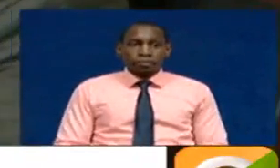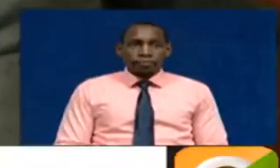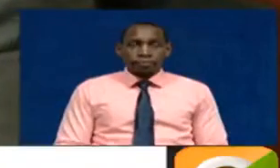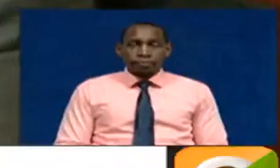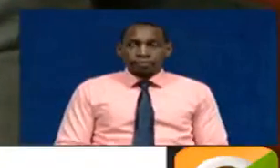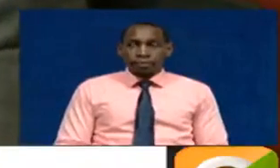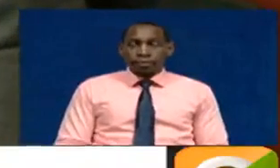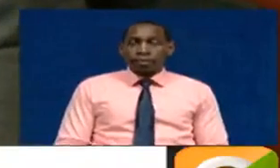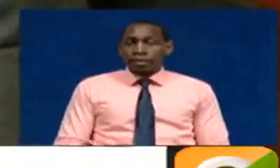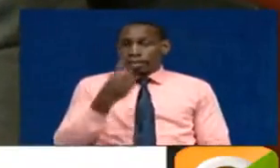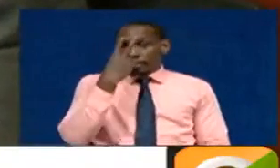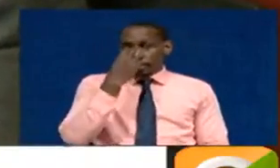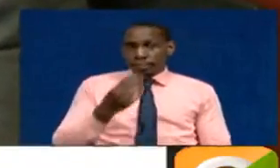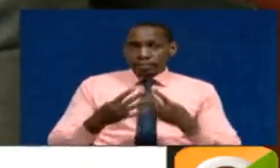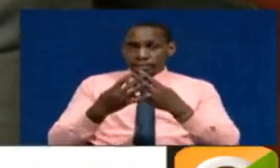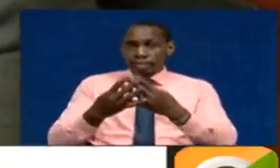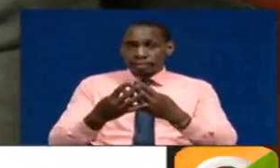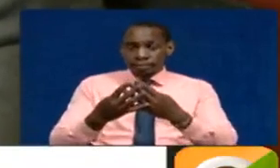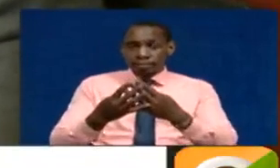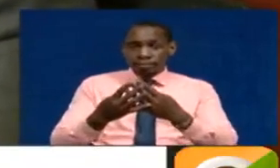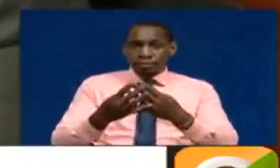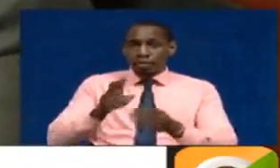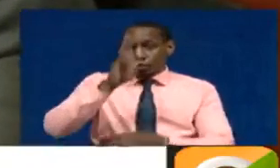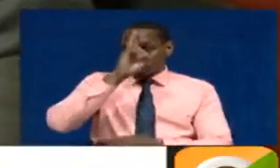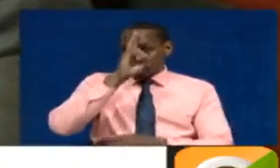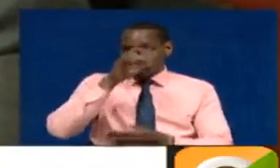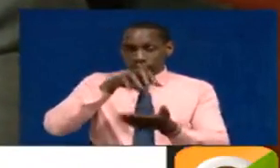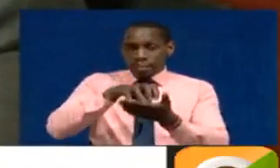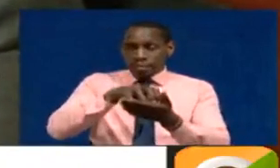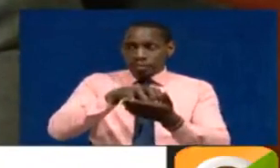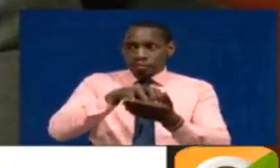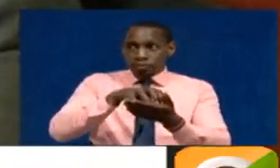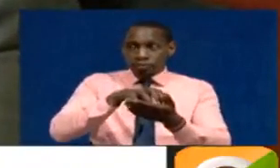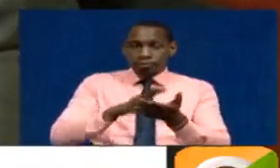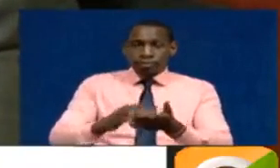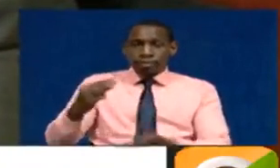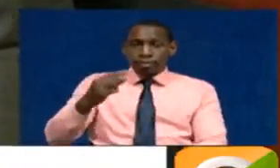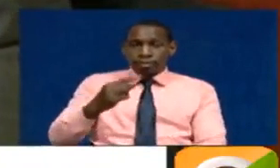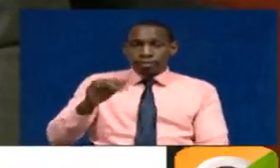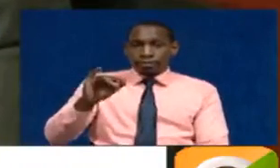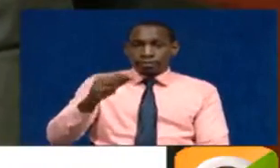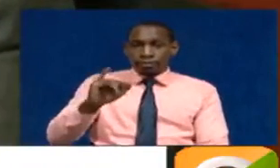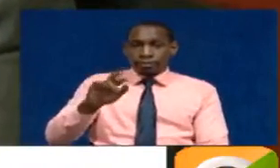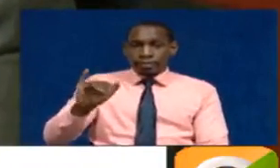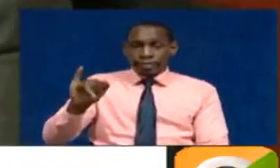All right, and then the suspect will be detained in court in police custody Gigiri. Is it Gigiri?